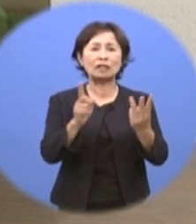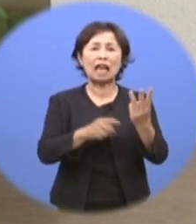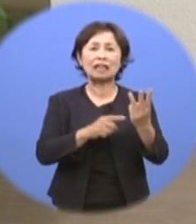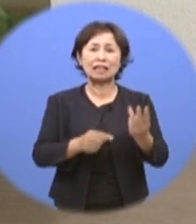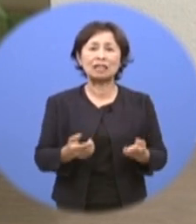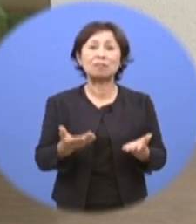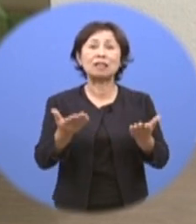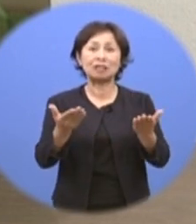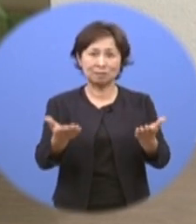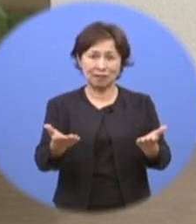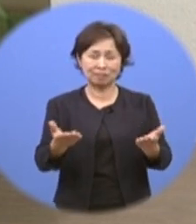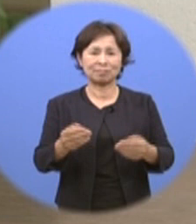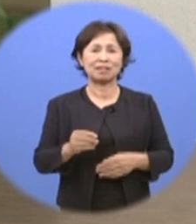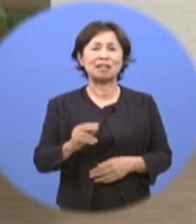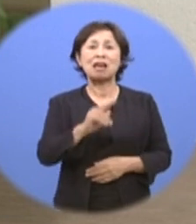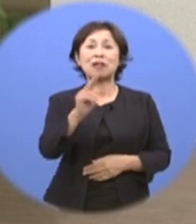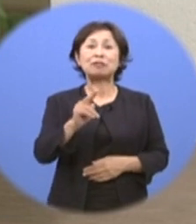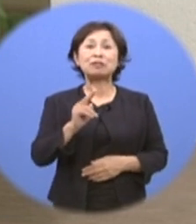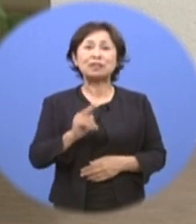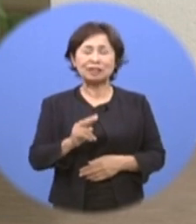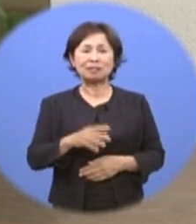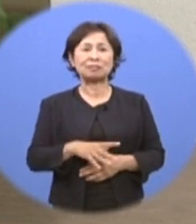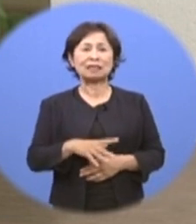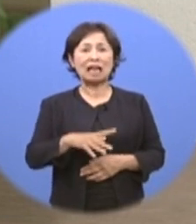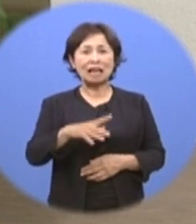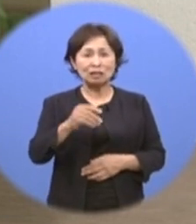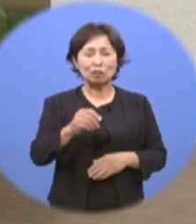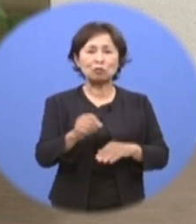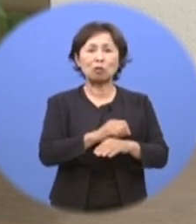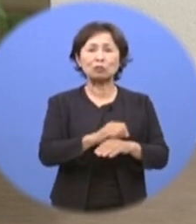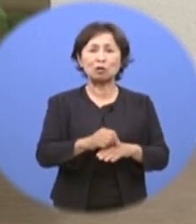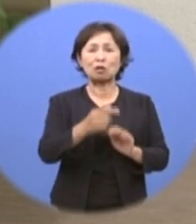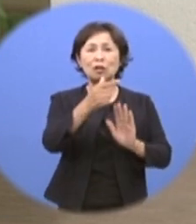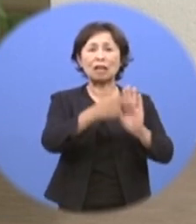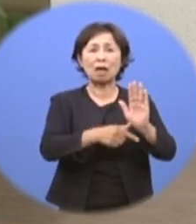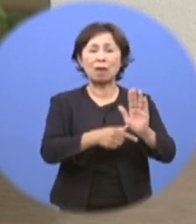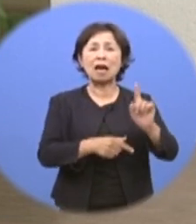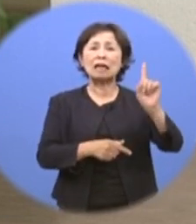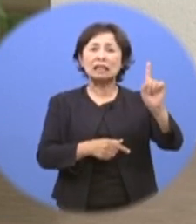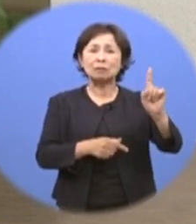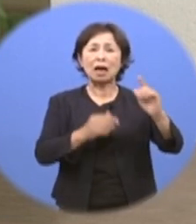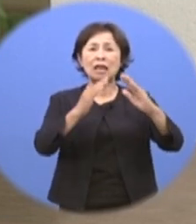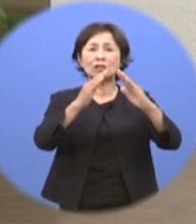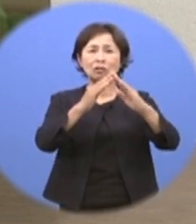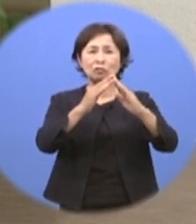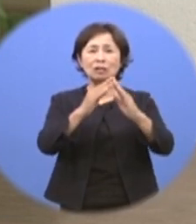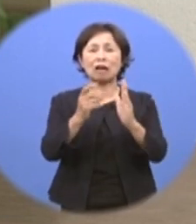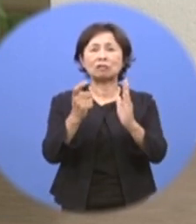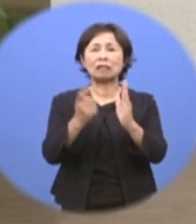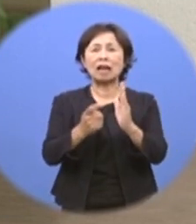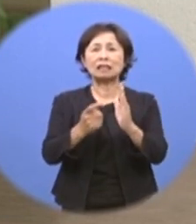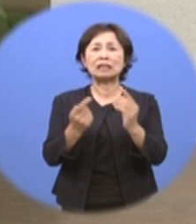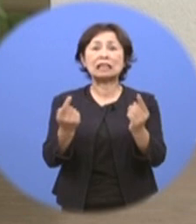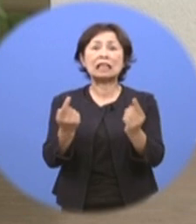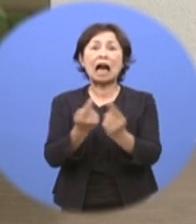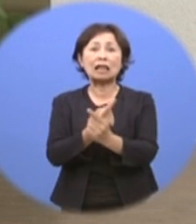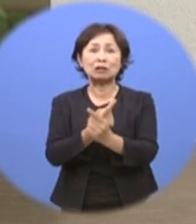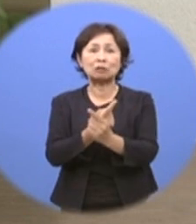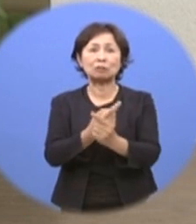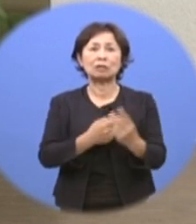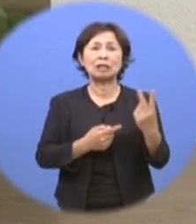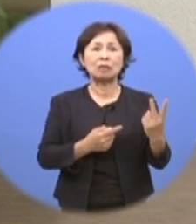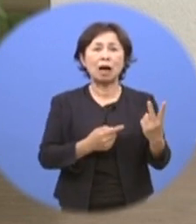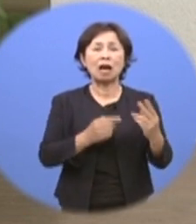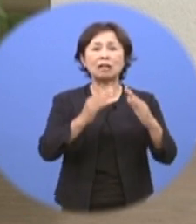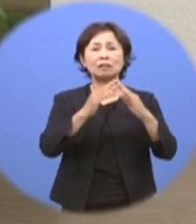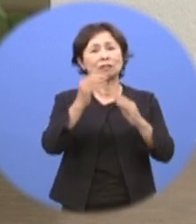ズです。前半の特集のテーマは1番住宅耐震改修、2番住宅